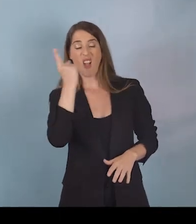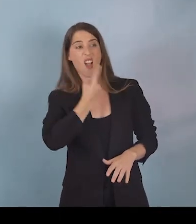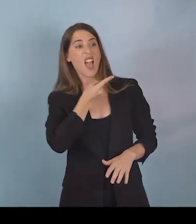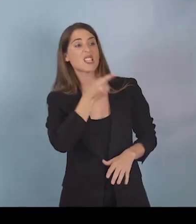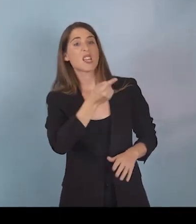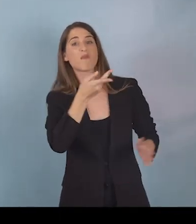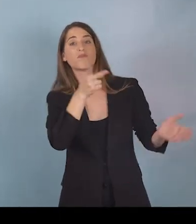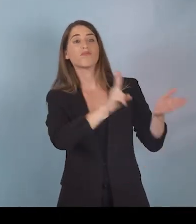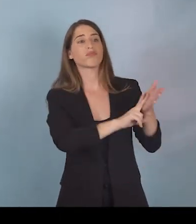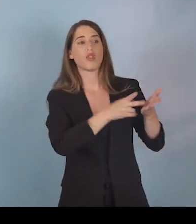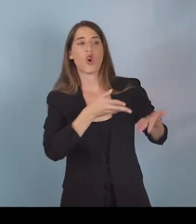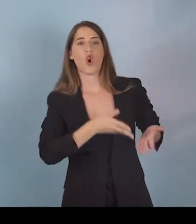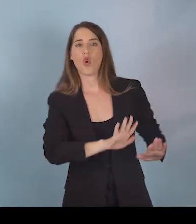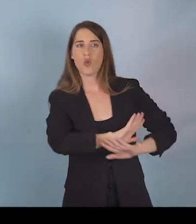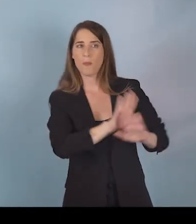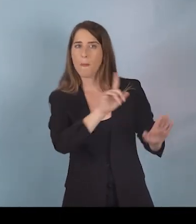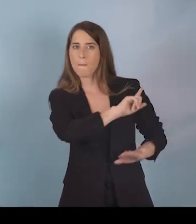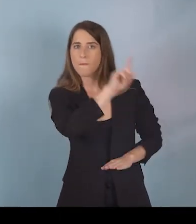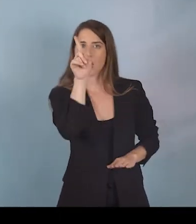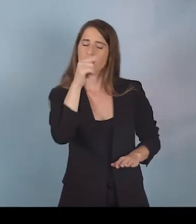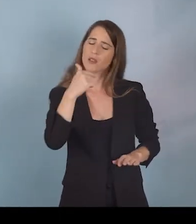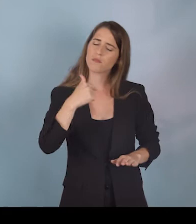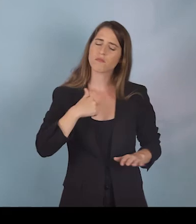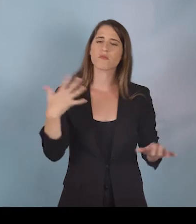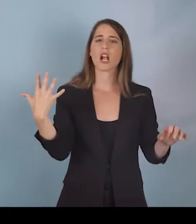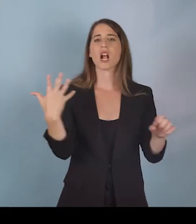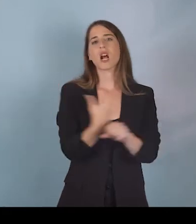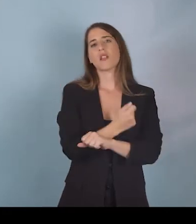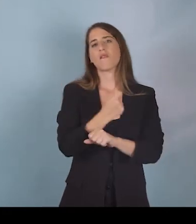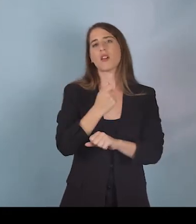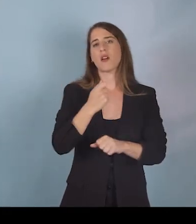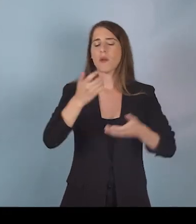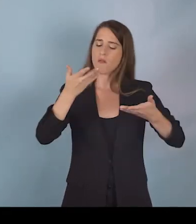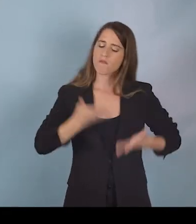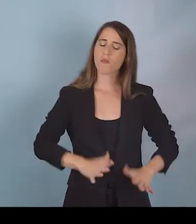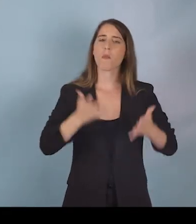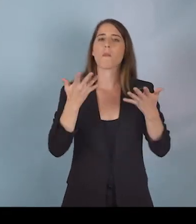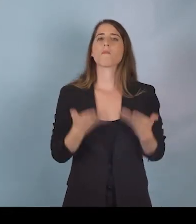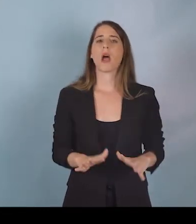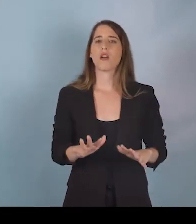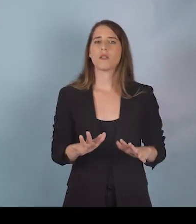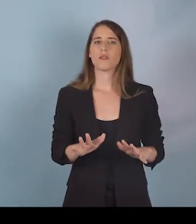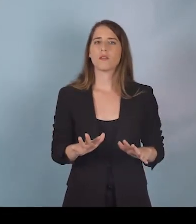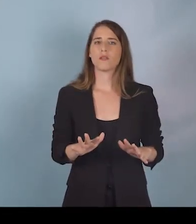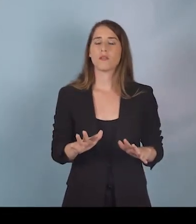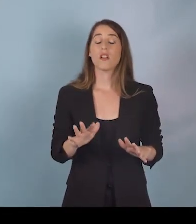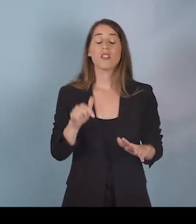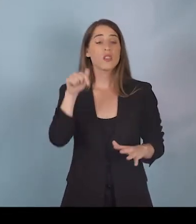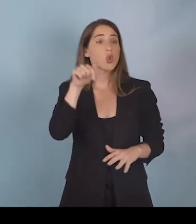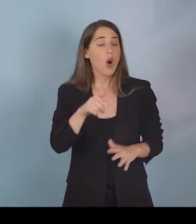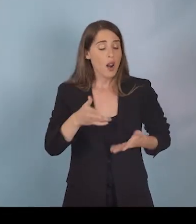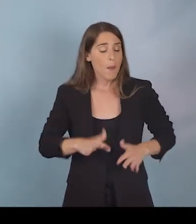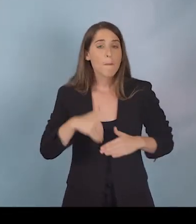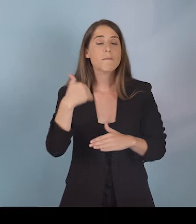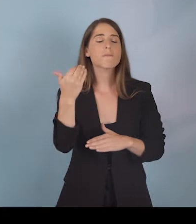με αρκετά πετυχημένο τρόπο, όσοι καταφέραμε να έχουμε παιδιά. Επομένως, το μεγάλο διακύβευμα για μας